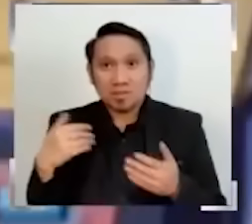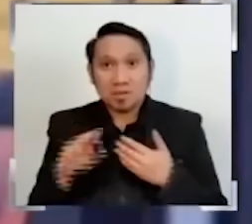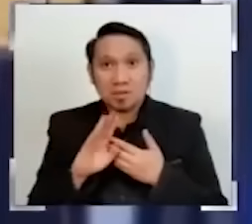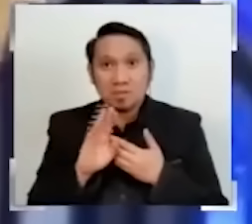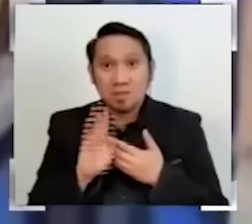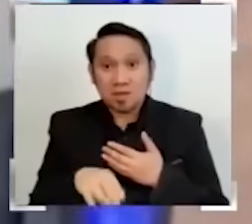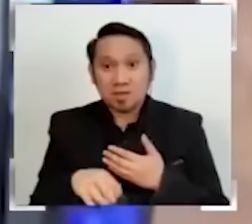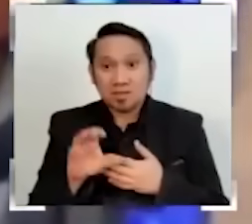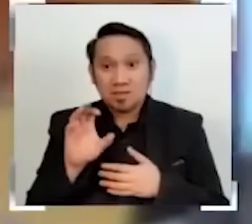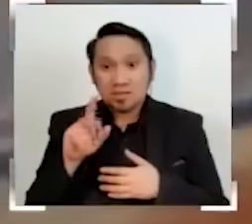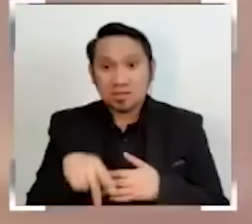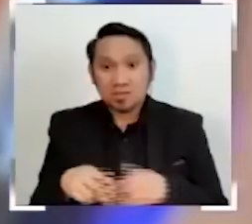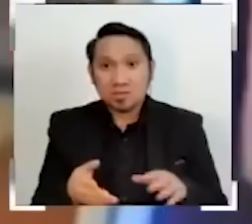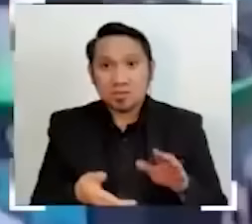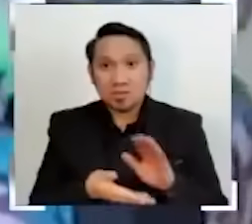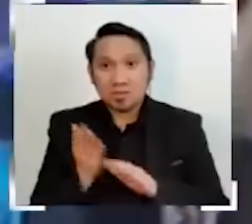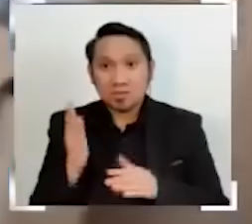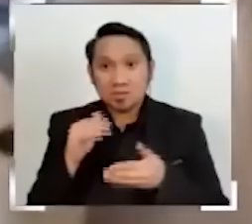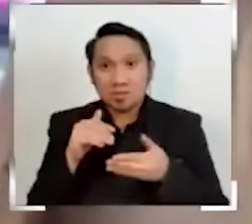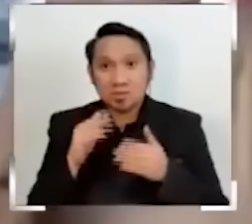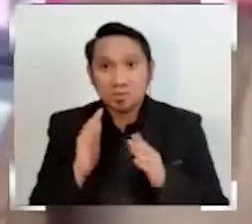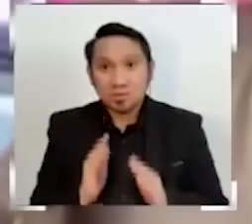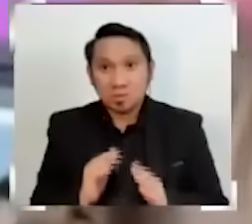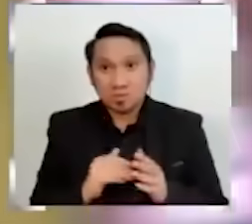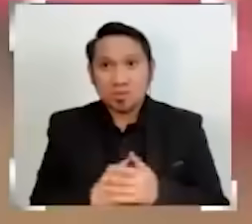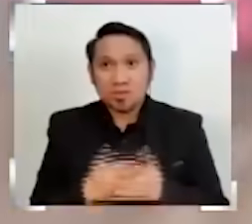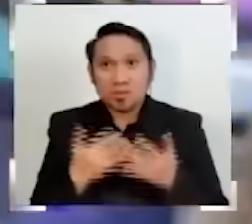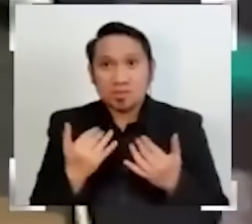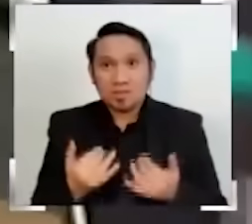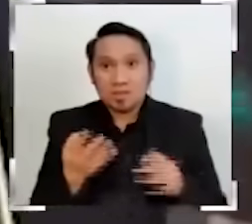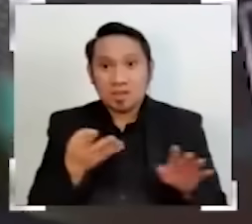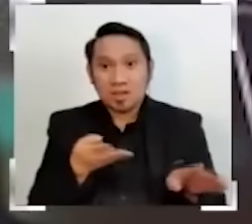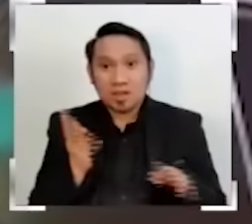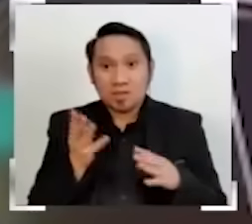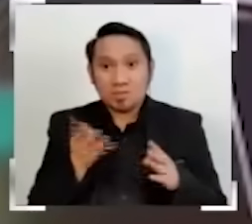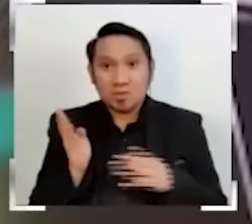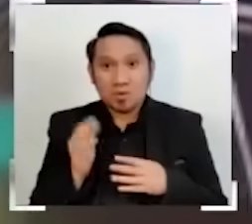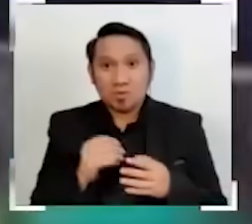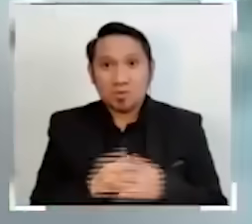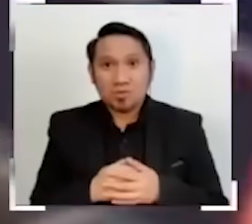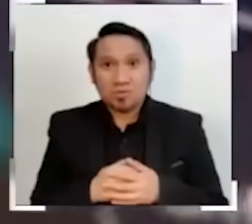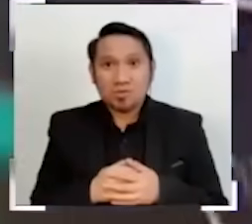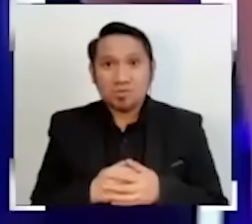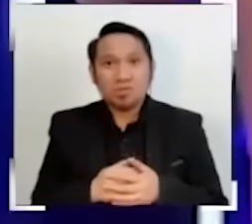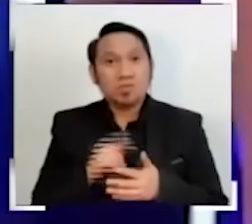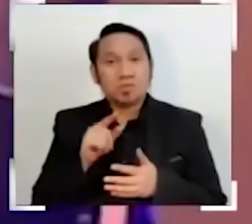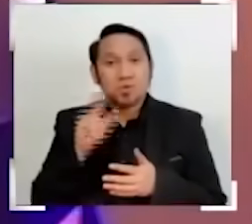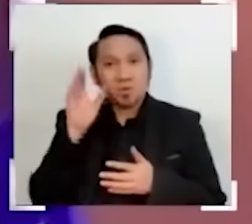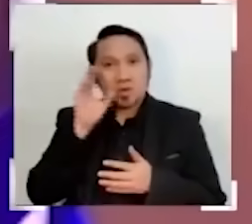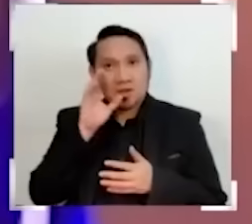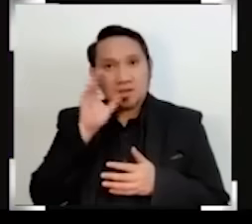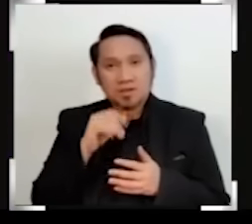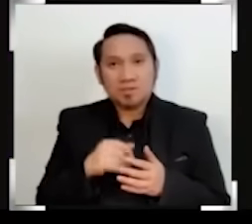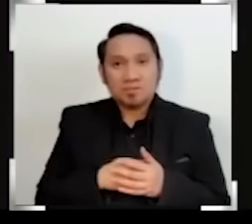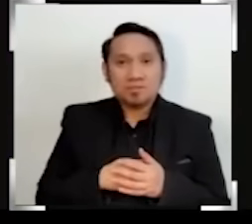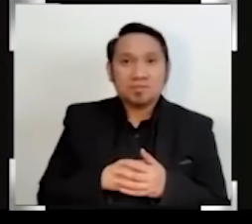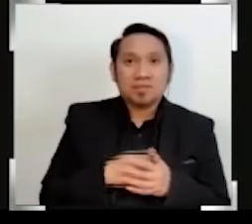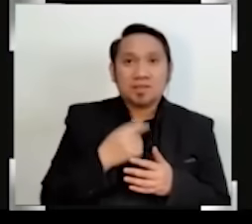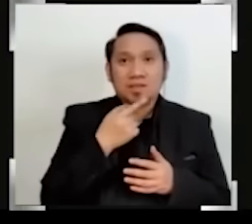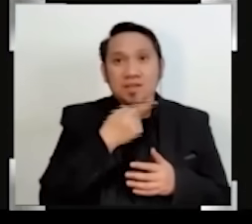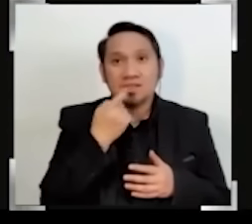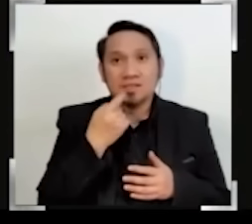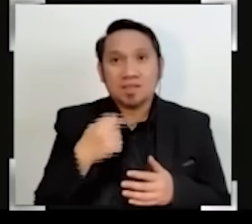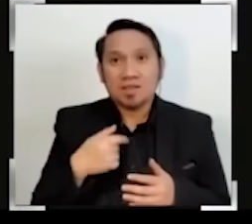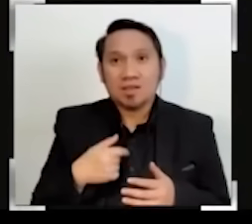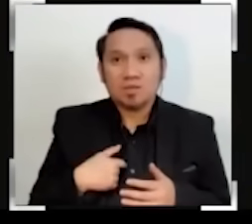umalis ang dalawang estudyante. Kaya nag-upload sa social media si Eliza para mahanap sila. Kasi gusto ko lang din po talaga